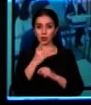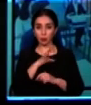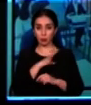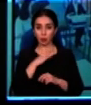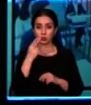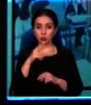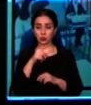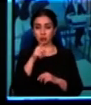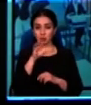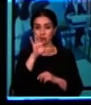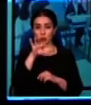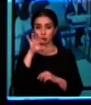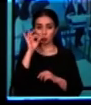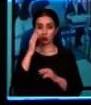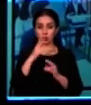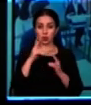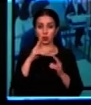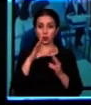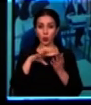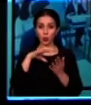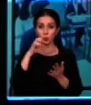қаторына нұсқасыны алып жойлаштырсек,